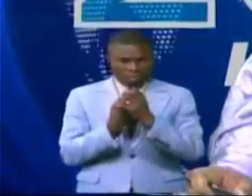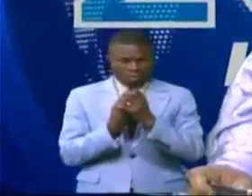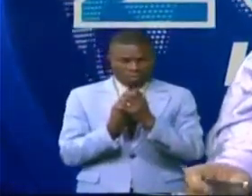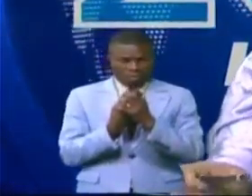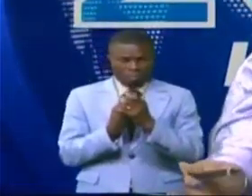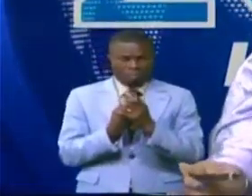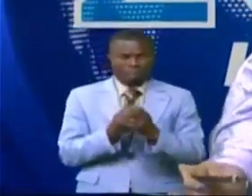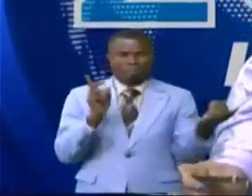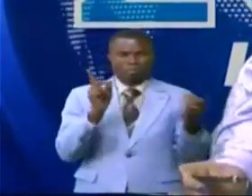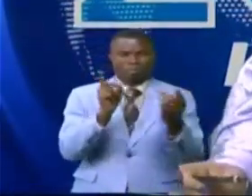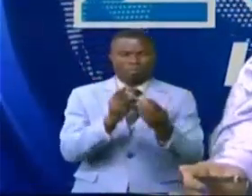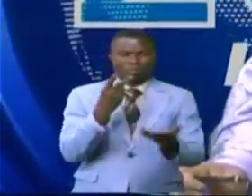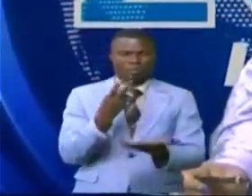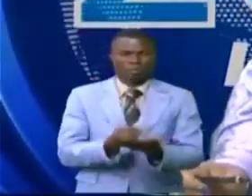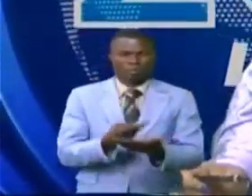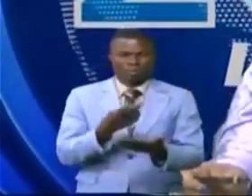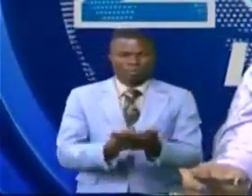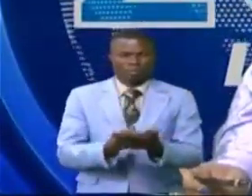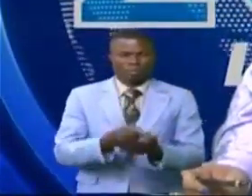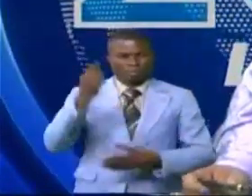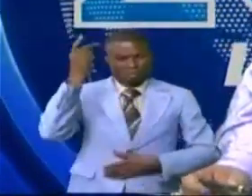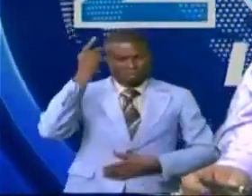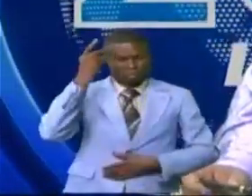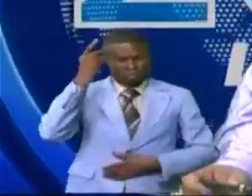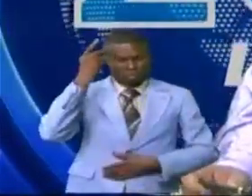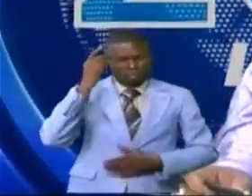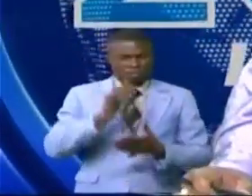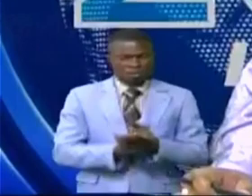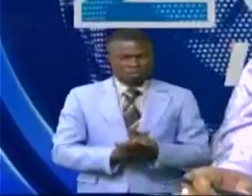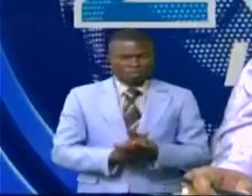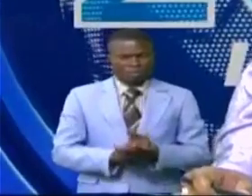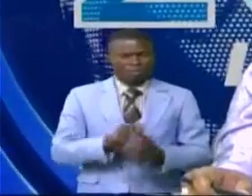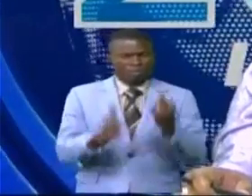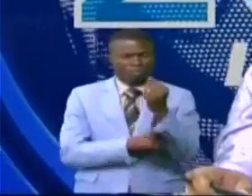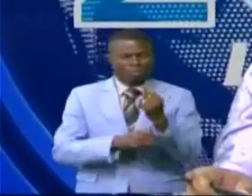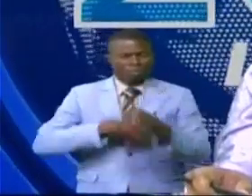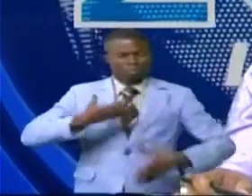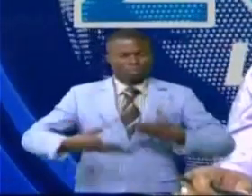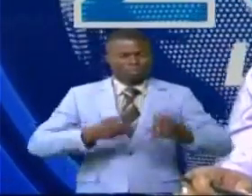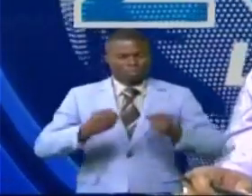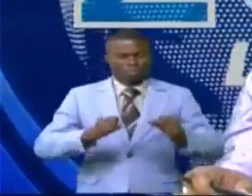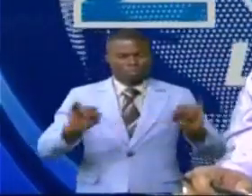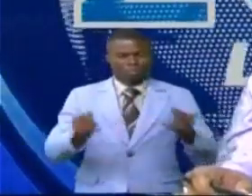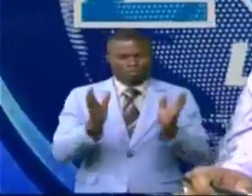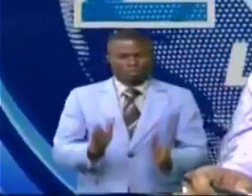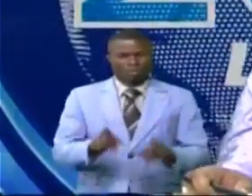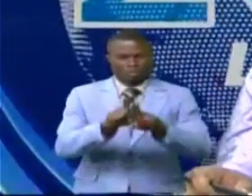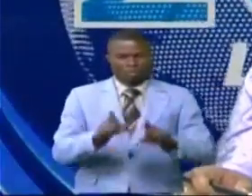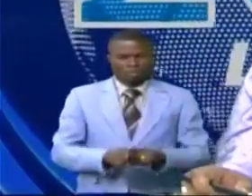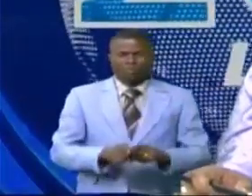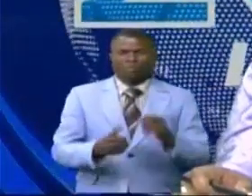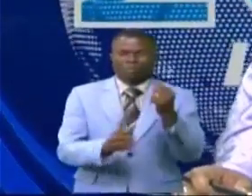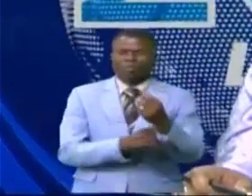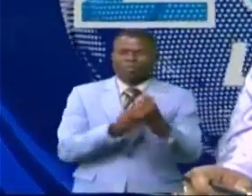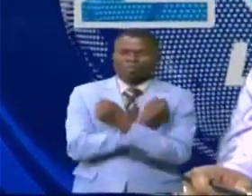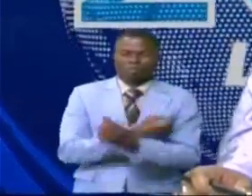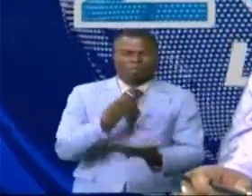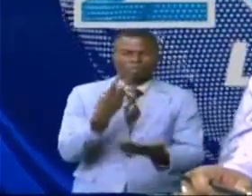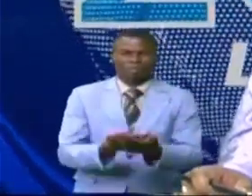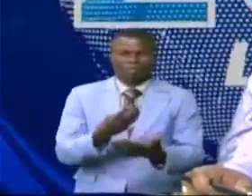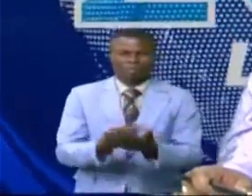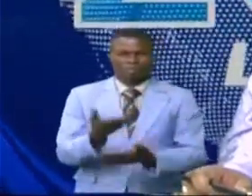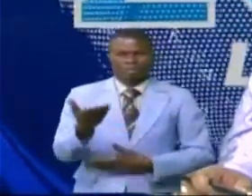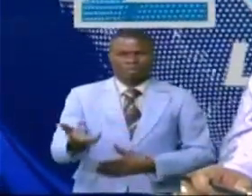grand rendez-vous sportif de Kinshasa, la pression monte chez les joueurs, mais aussi chez les amoureux du ballon rond,